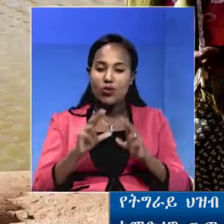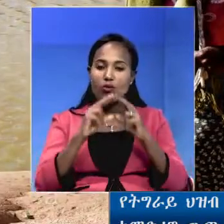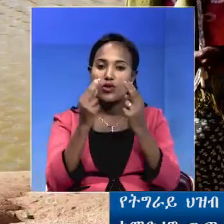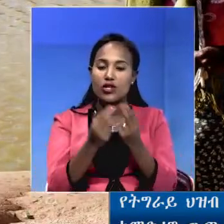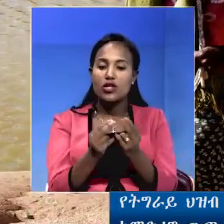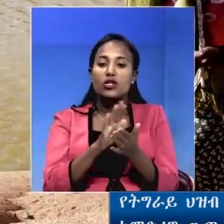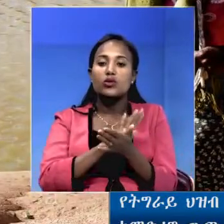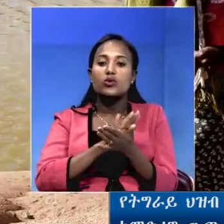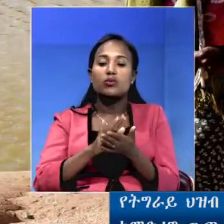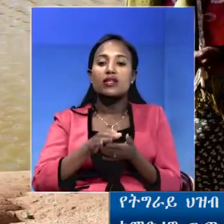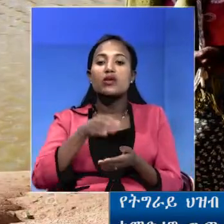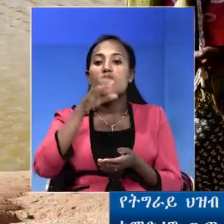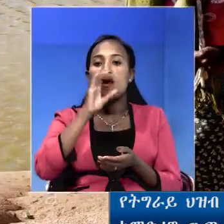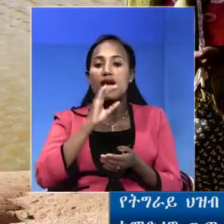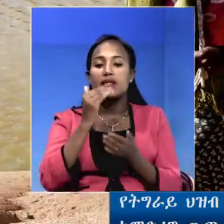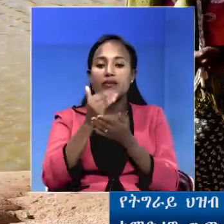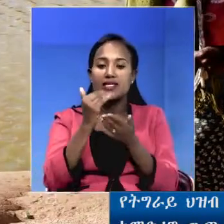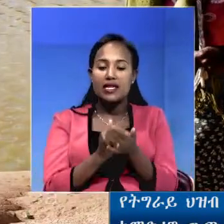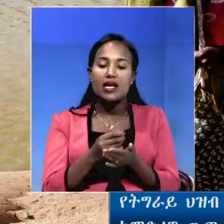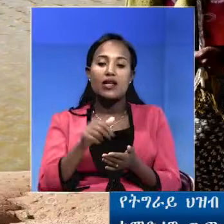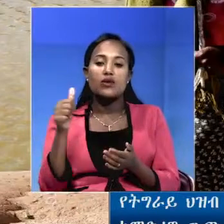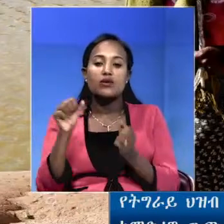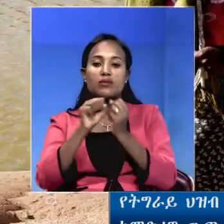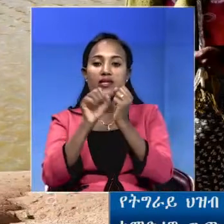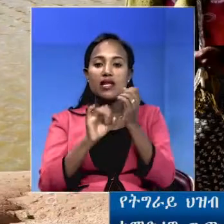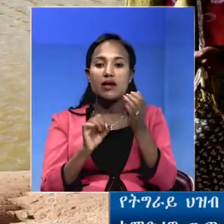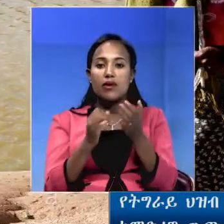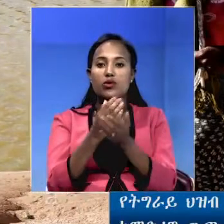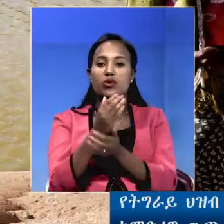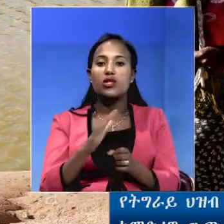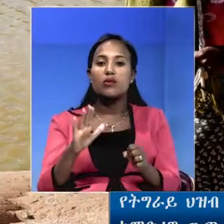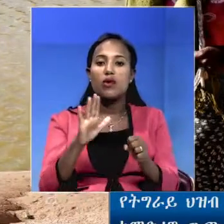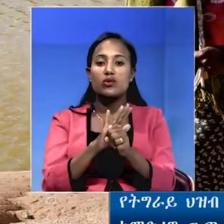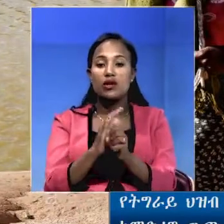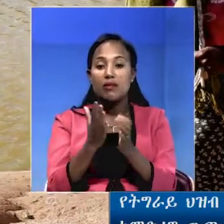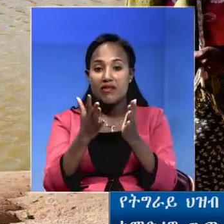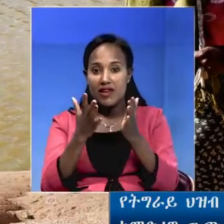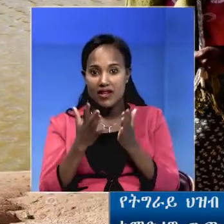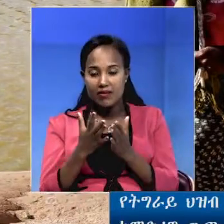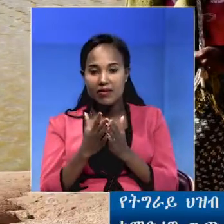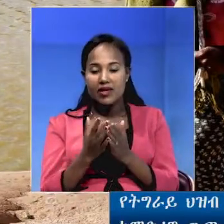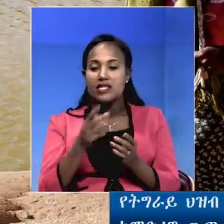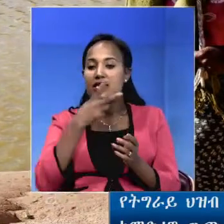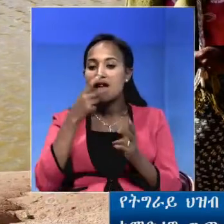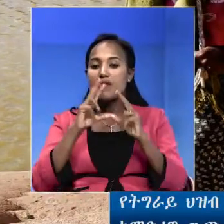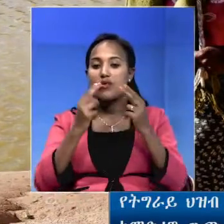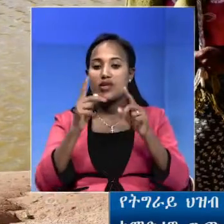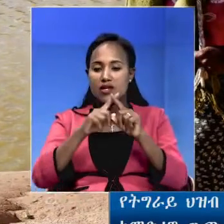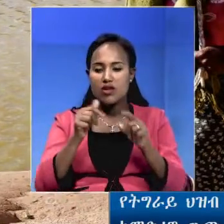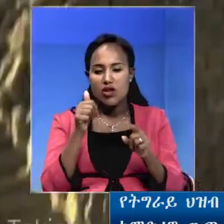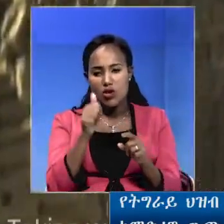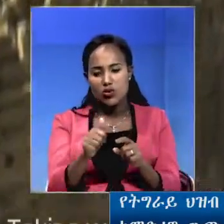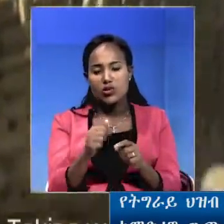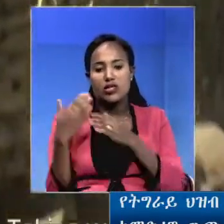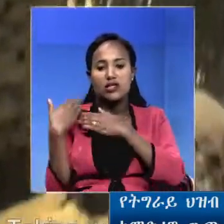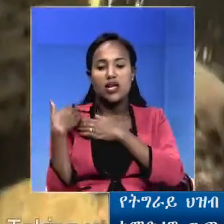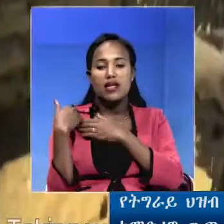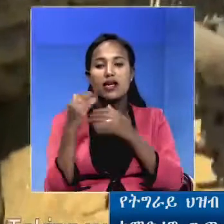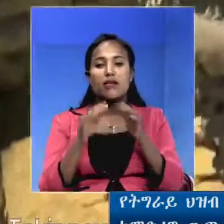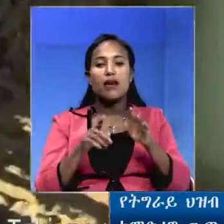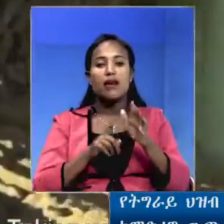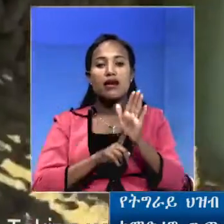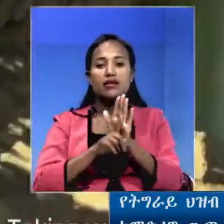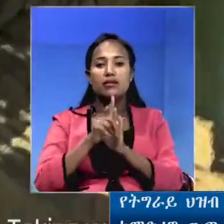ቡድን ንጹህ የመጠጥዋ የትምርትና ሌሎች መሰረተ ልማቶች እንዲሟሉለት ቢፈልግም ዘራፊው ቡድን ግን የራሱን ስልጣን